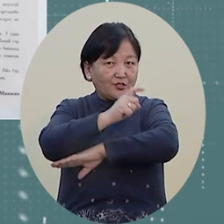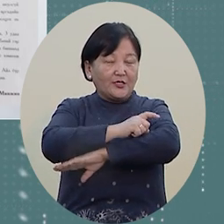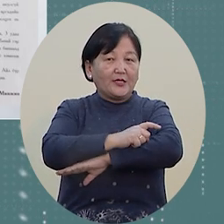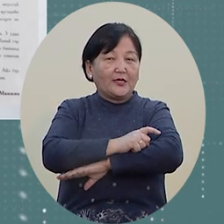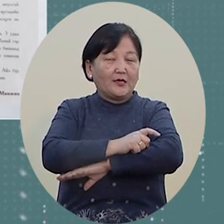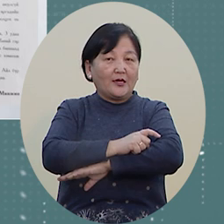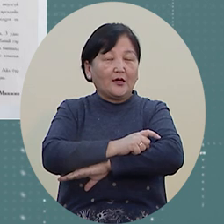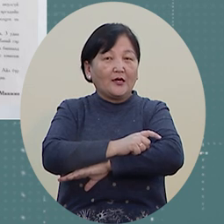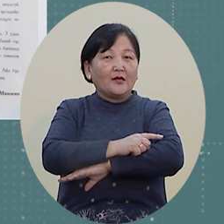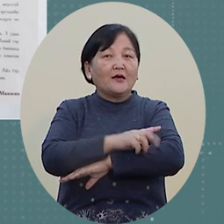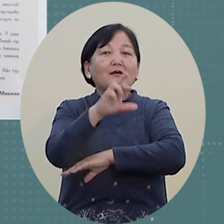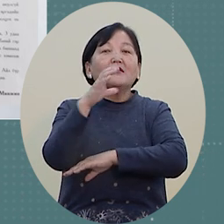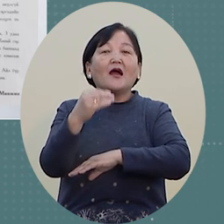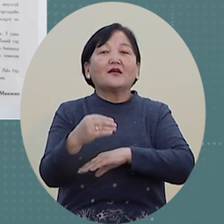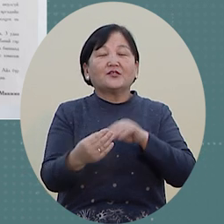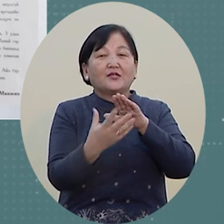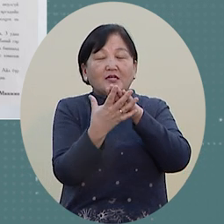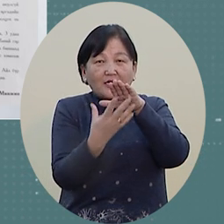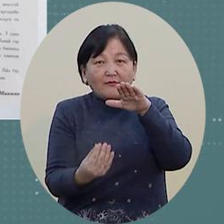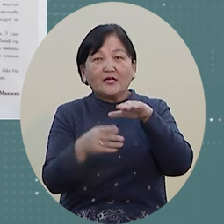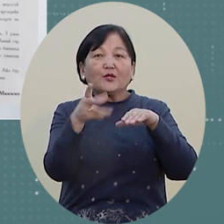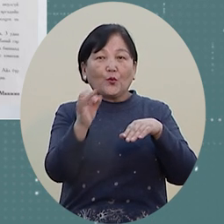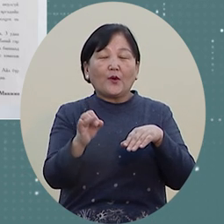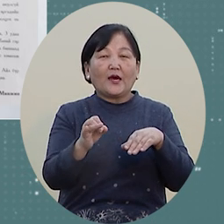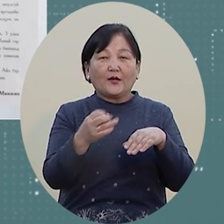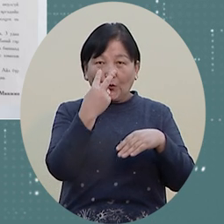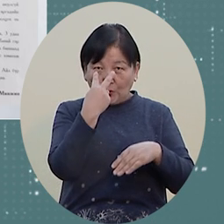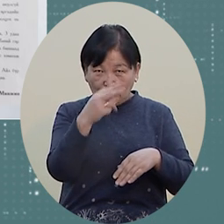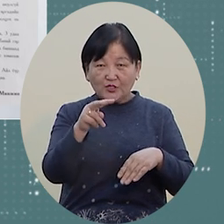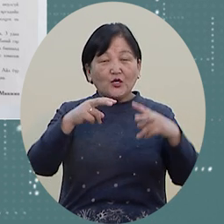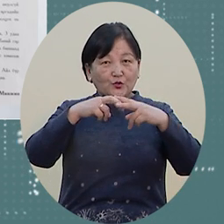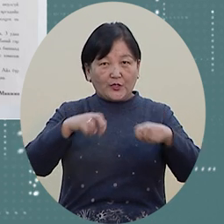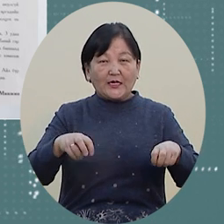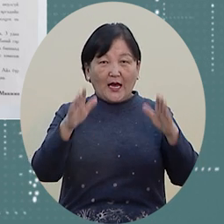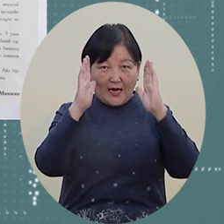дараагийн хичээлээр бид нар болохоор яг энэ хийсэн зүйлээ хэвлэх хэрхэн бэлтгэх талаараа